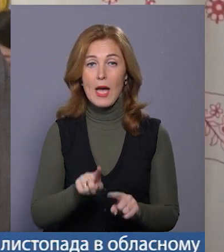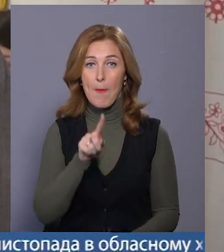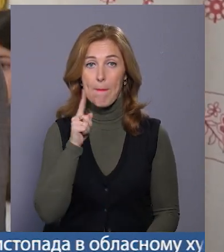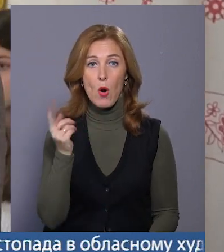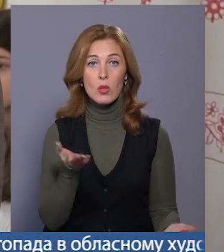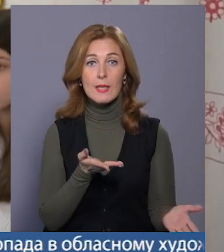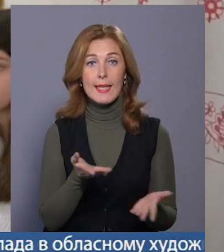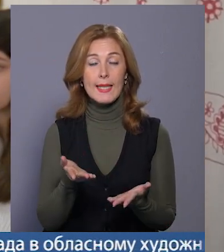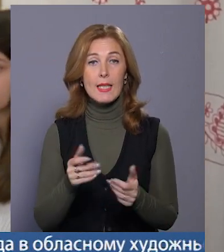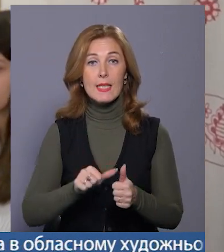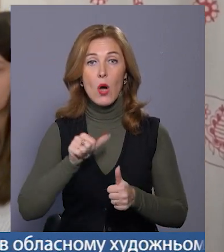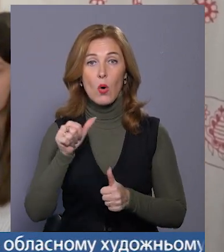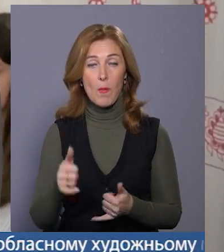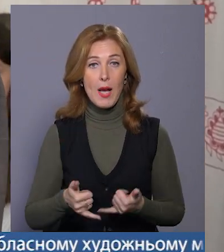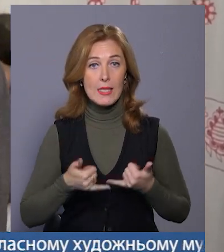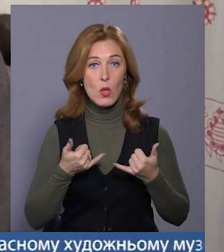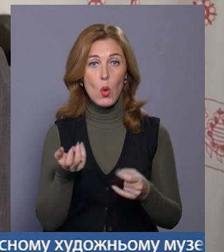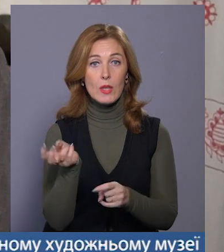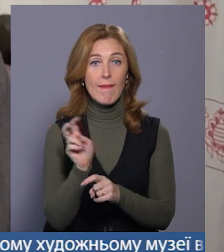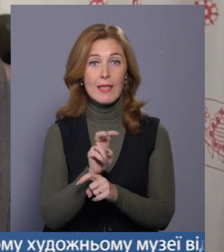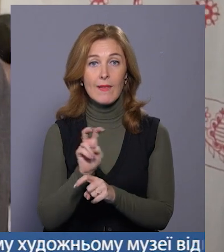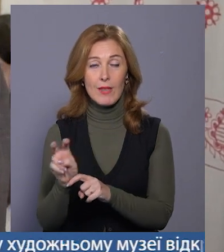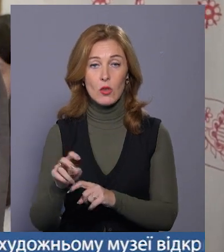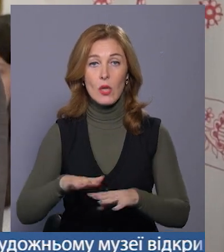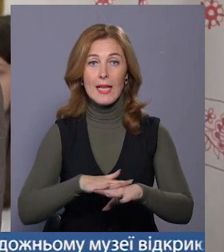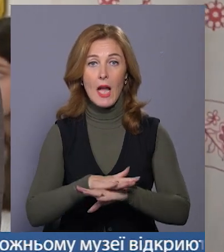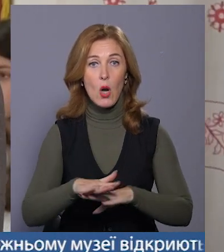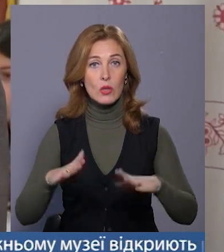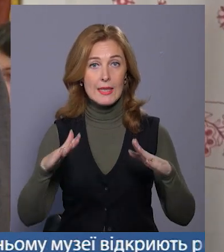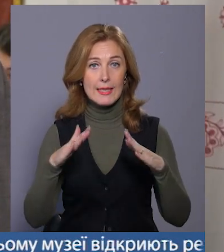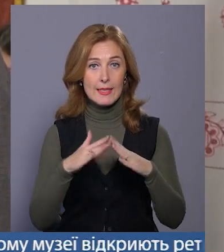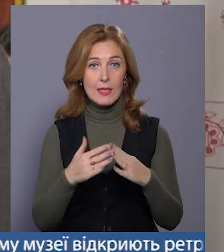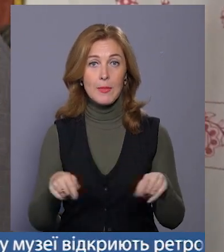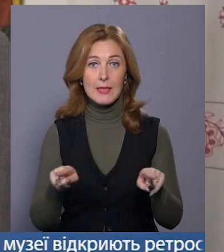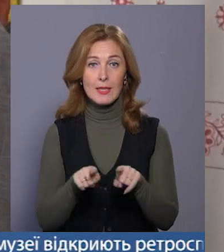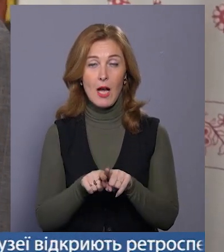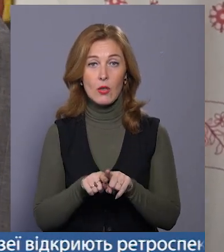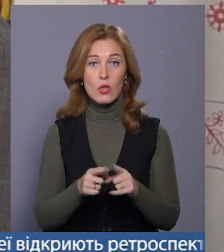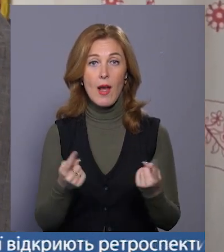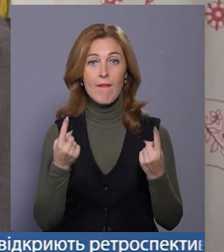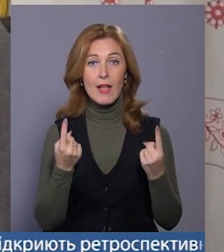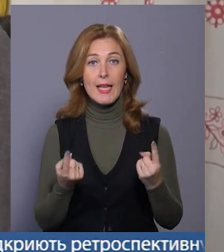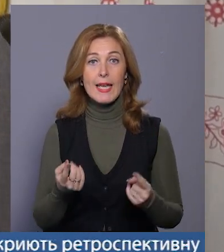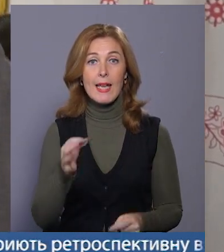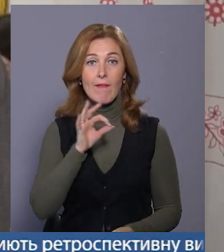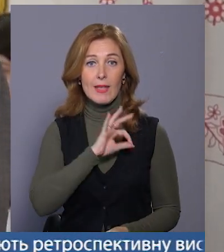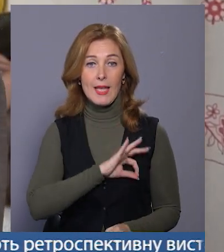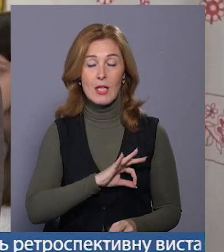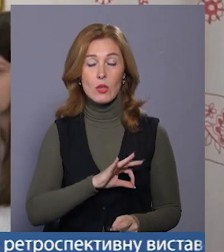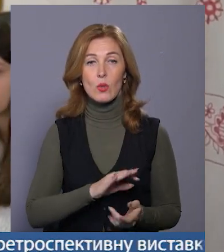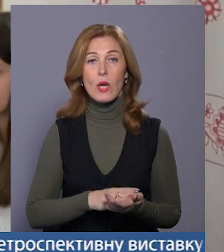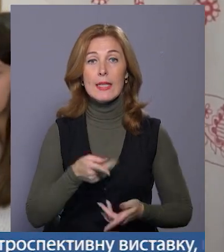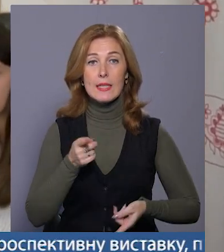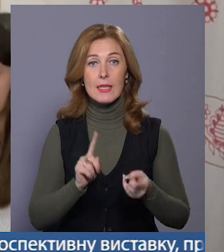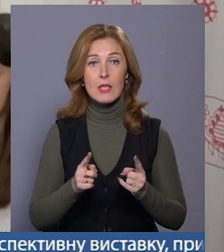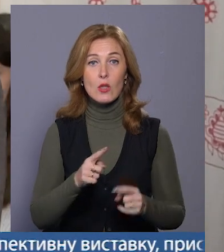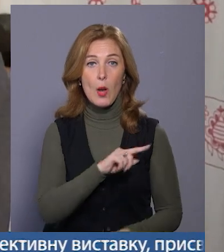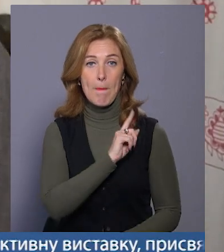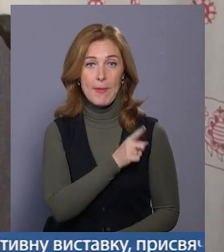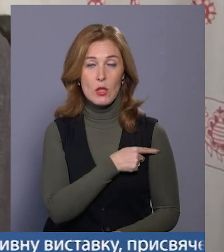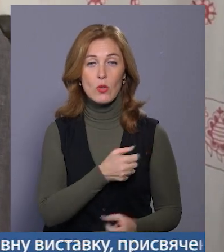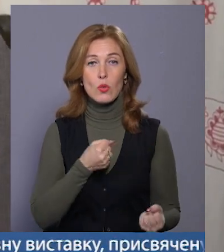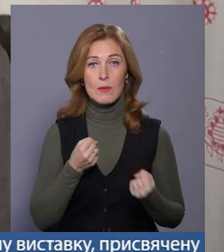зокрема, сьогодні відвідали Народний дім, також великий внесок несуть творення дійсно справжньої, дійсно міцної,